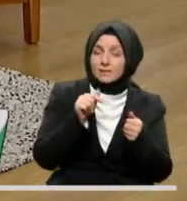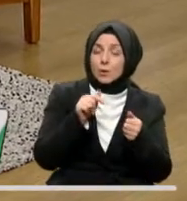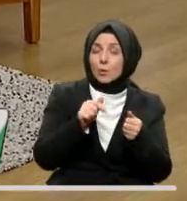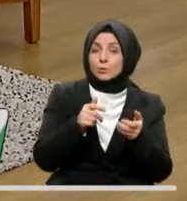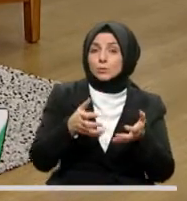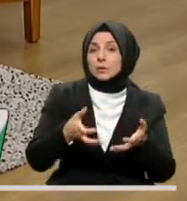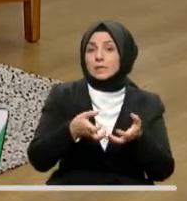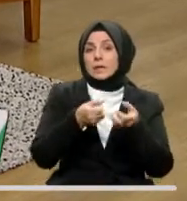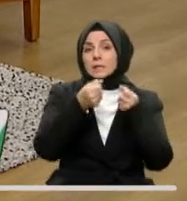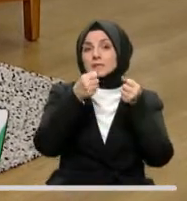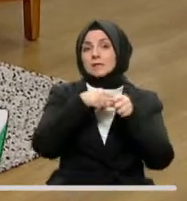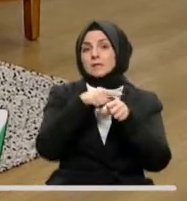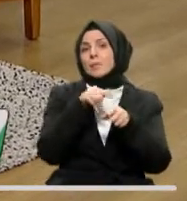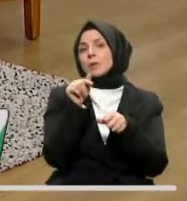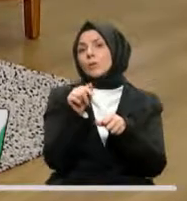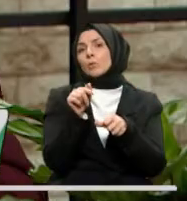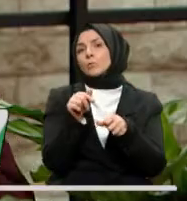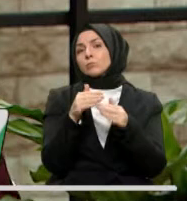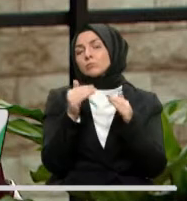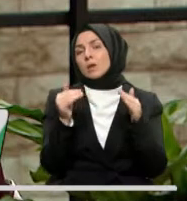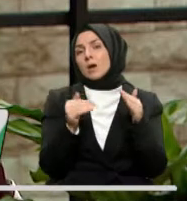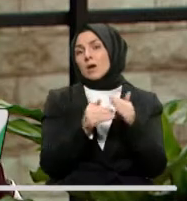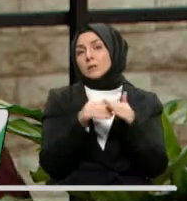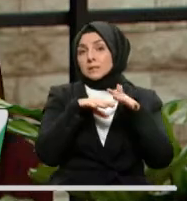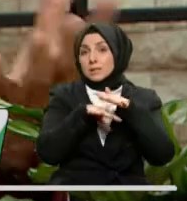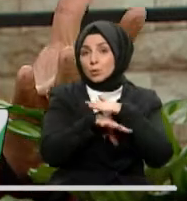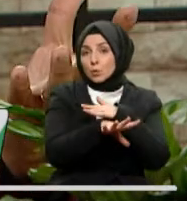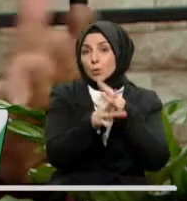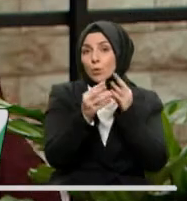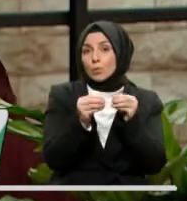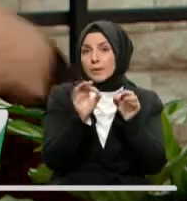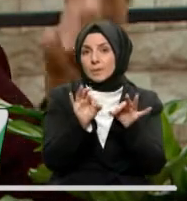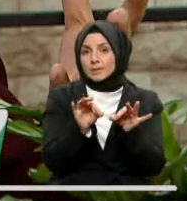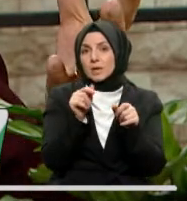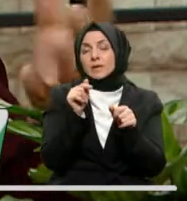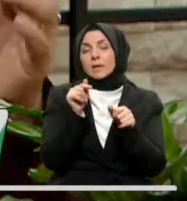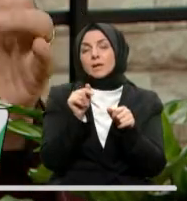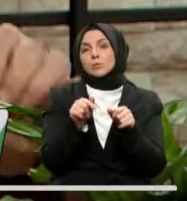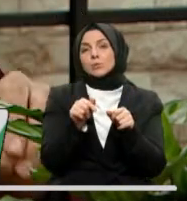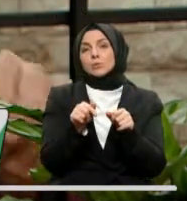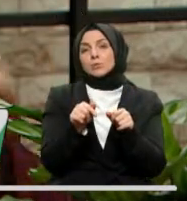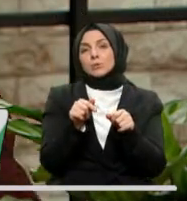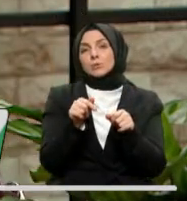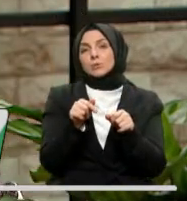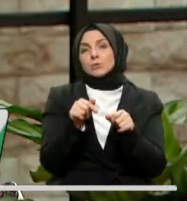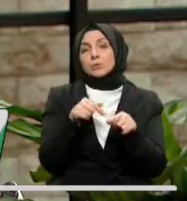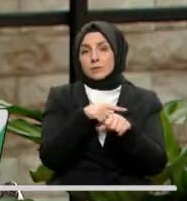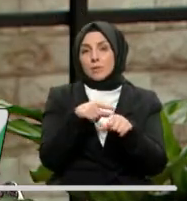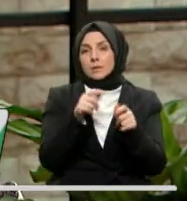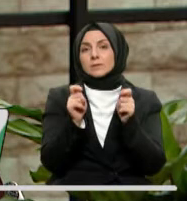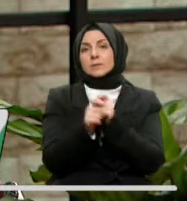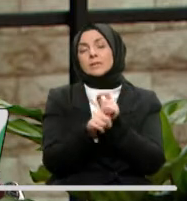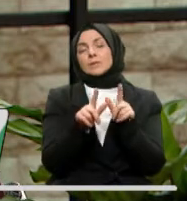Köpekler biraz sarma sarmış olur çünkü aynı şey gibi düşün atma yetmiyor Beni buradan çıkarın diyor o noktada Siz taksi